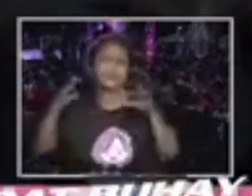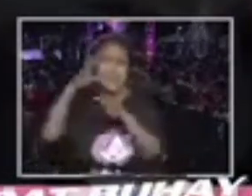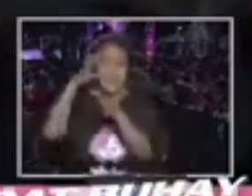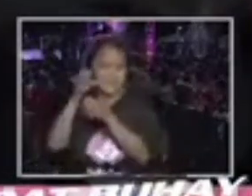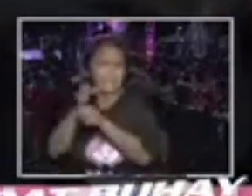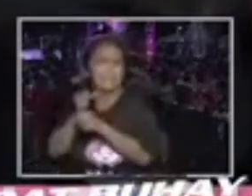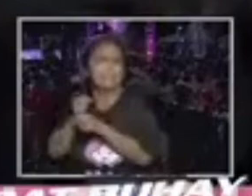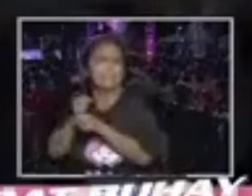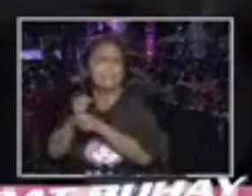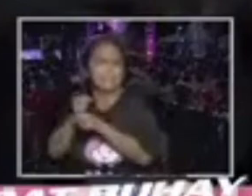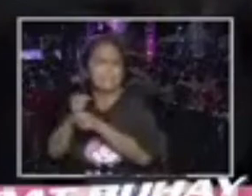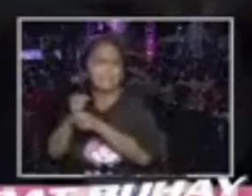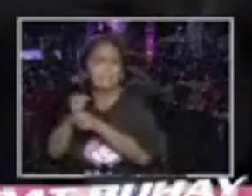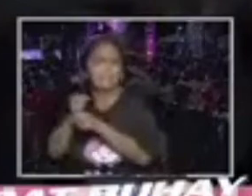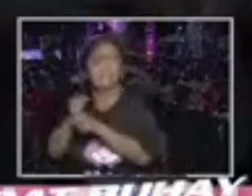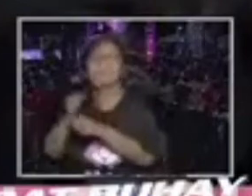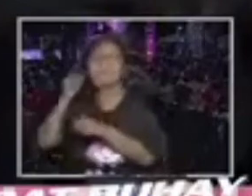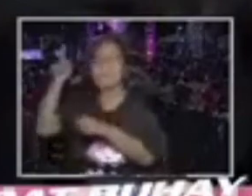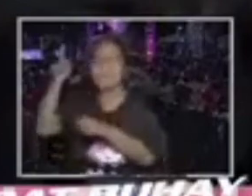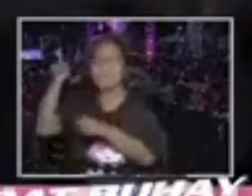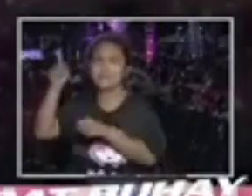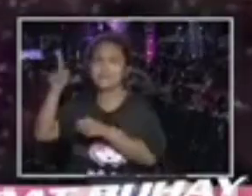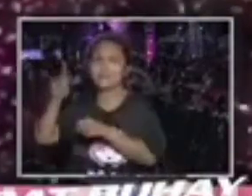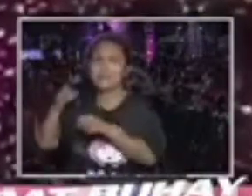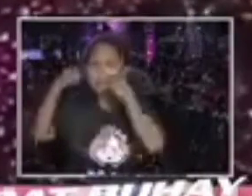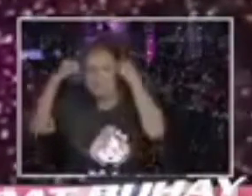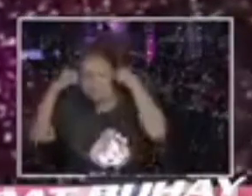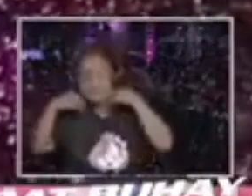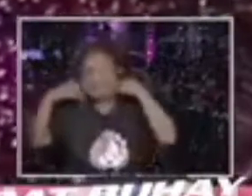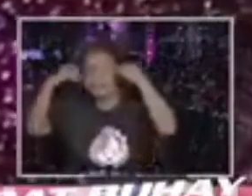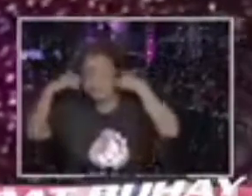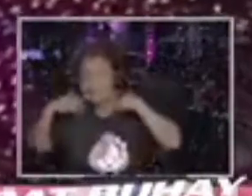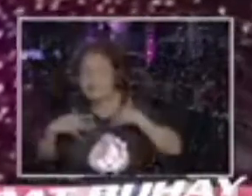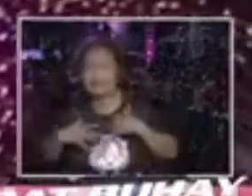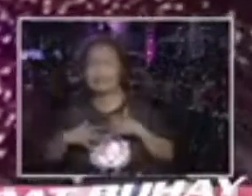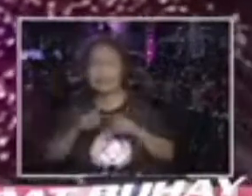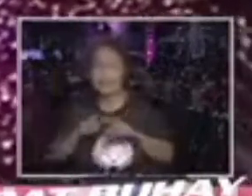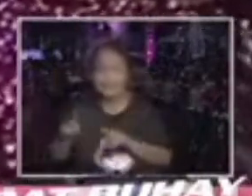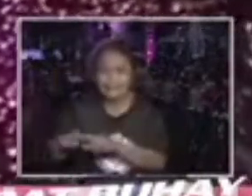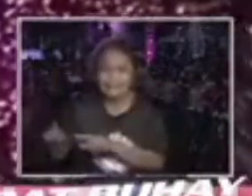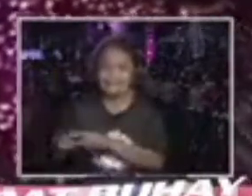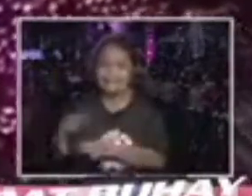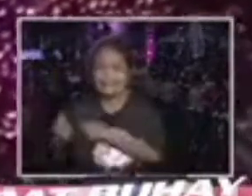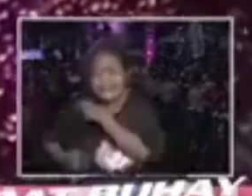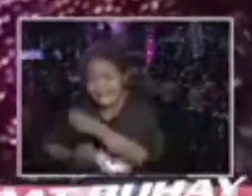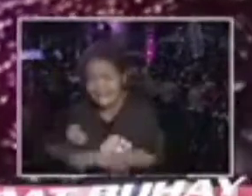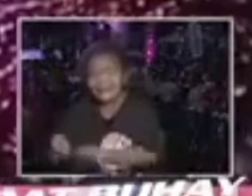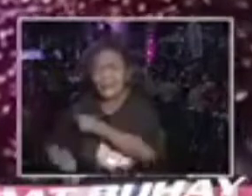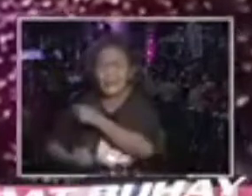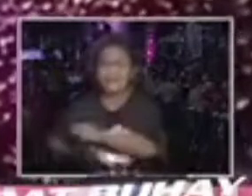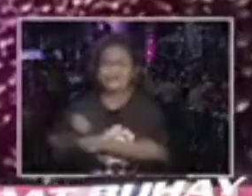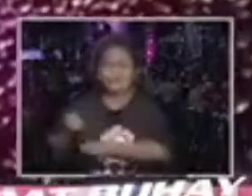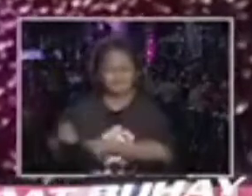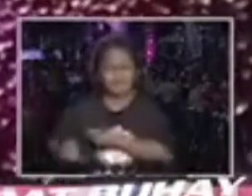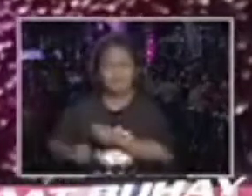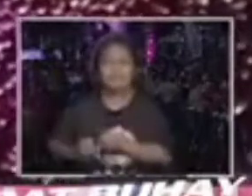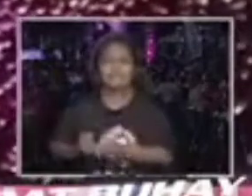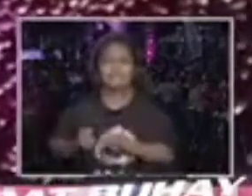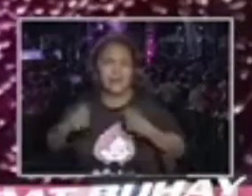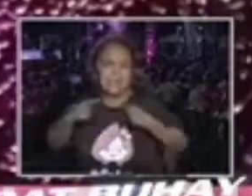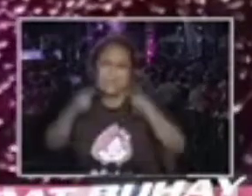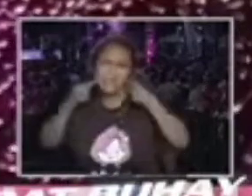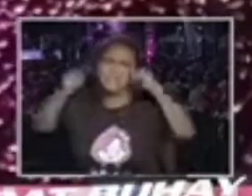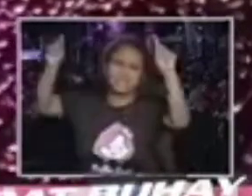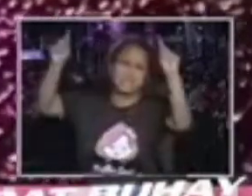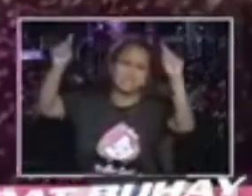Magtiwala na sa dulo ng pawis, panahon at sakripisyo, may